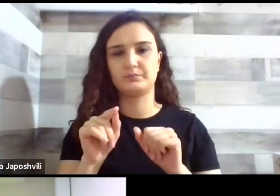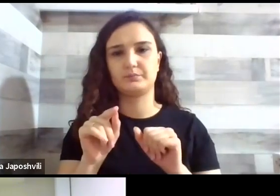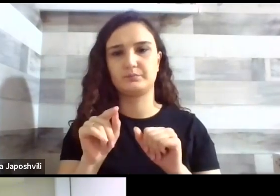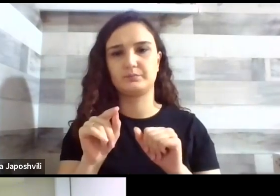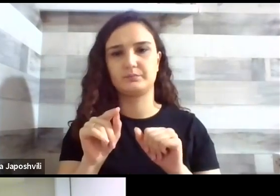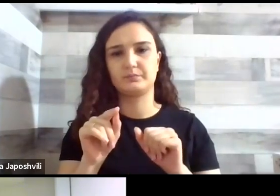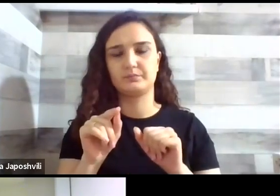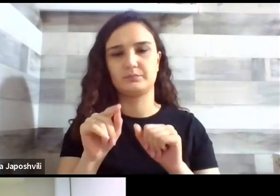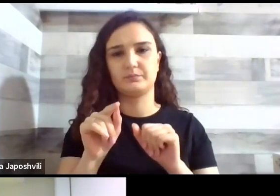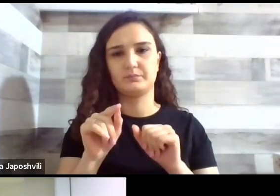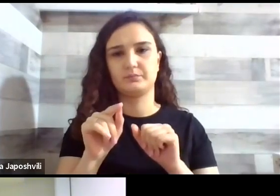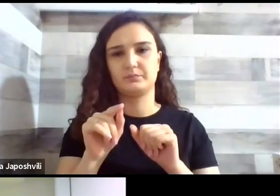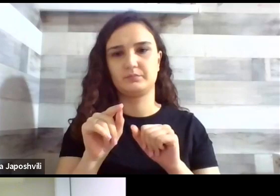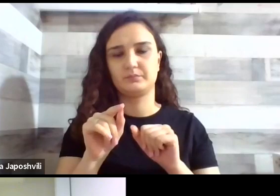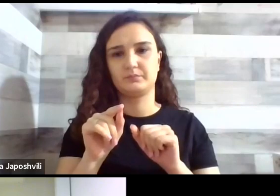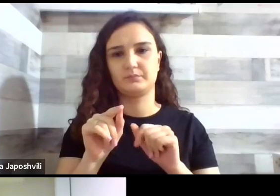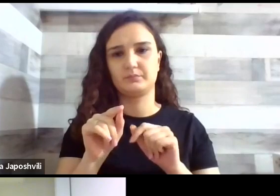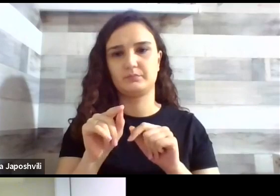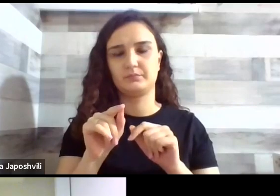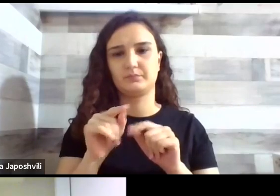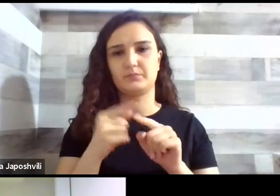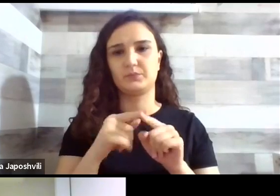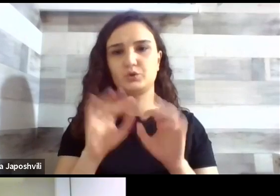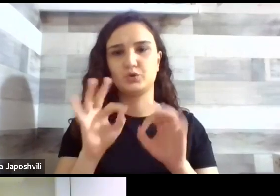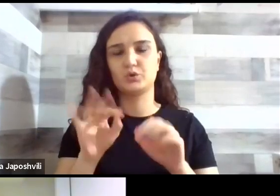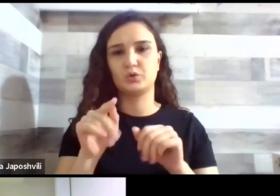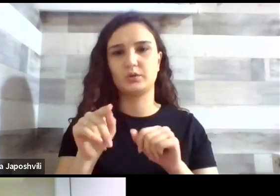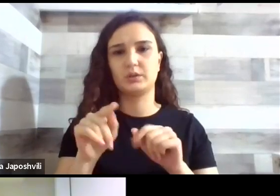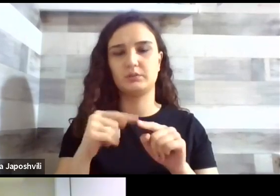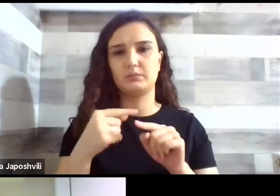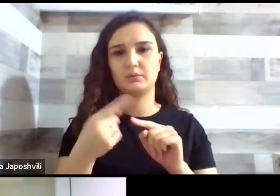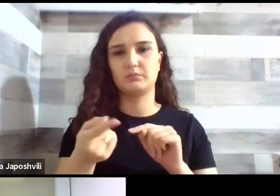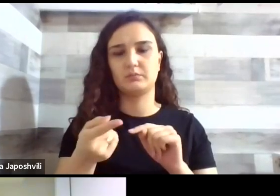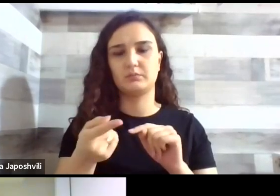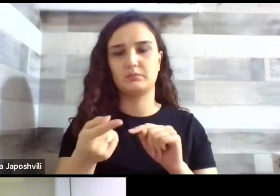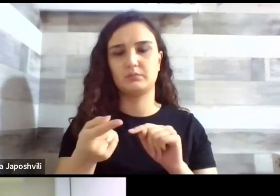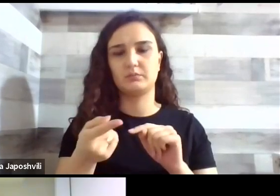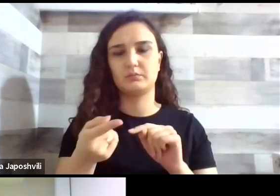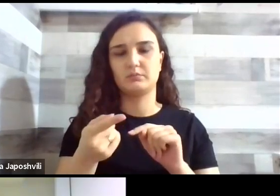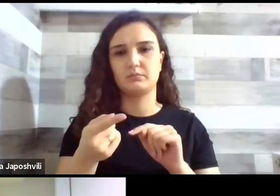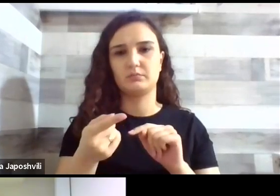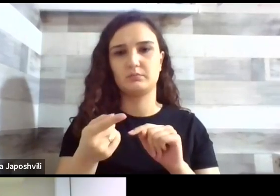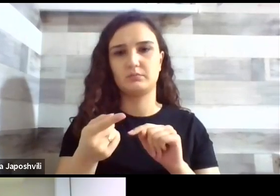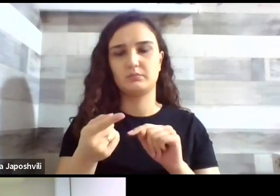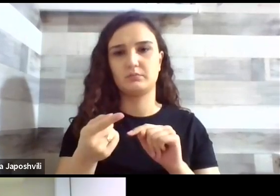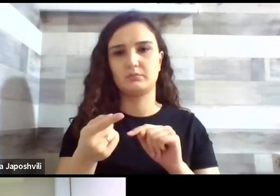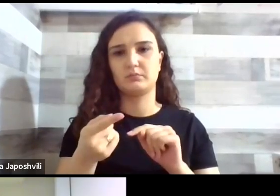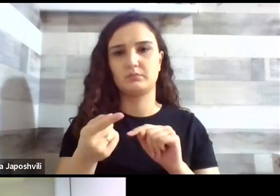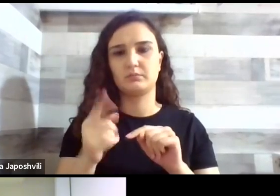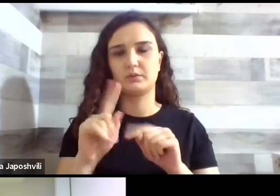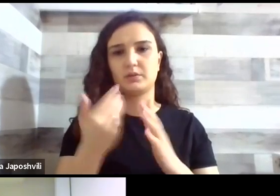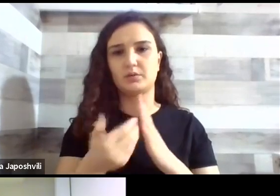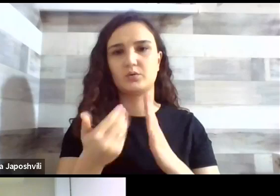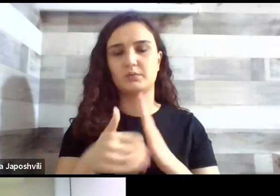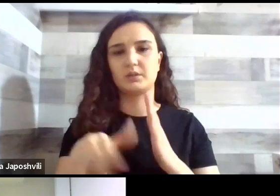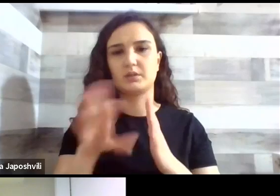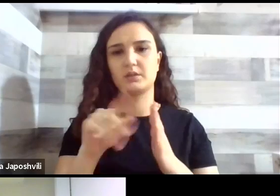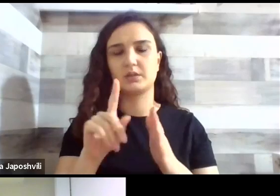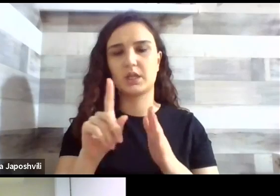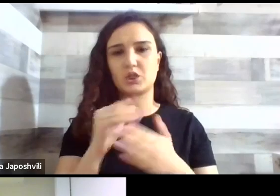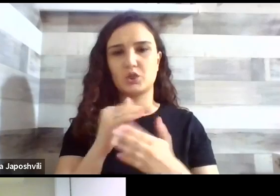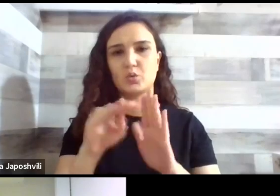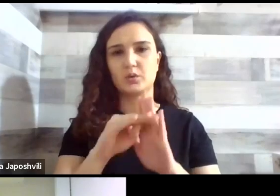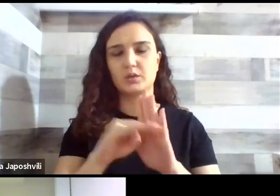სწორი განმახორციელებელი გახდეს იმისა, თქვათ, რა რეკომენდაცია Sandra